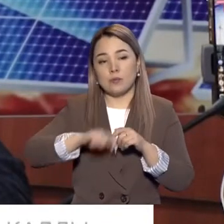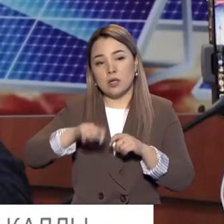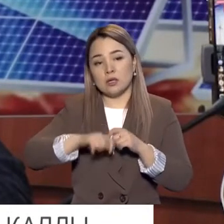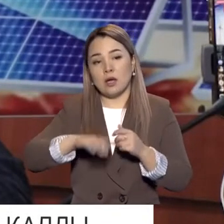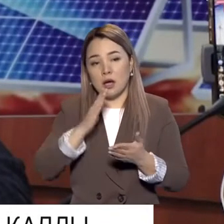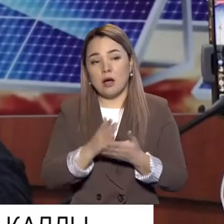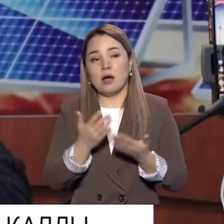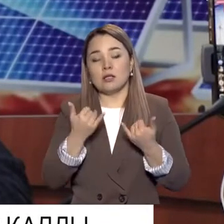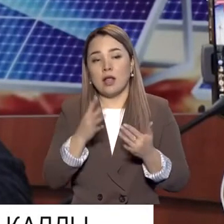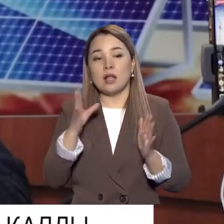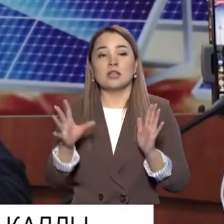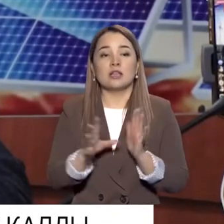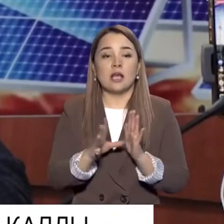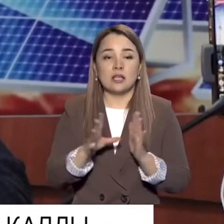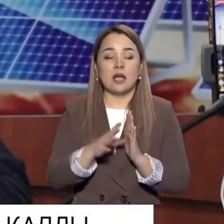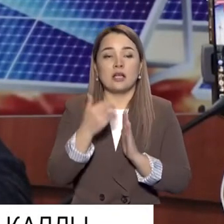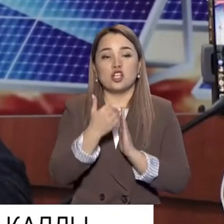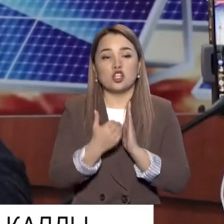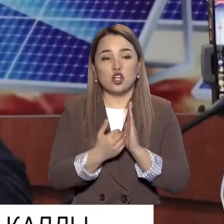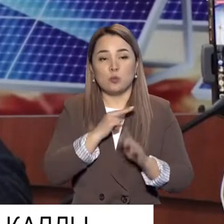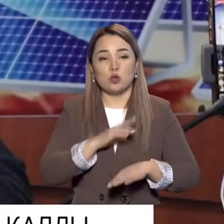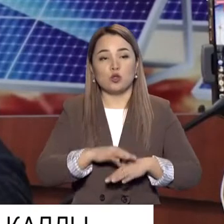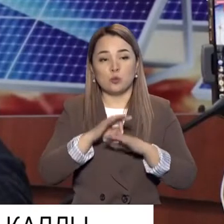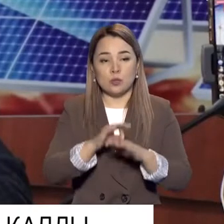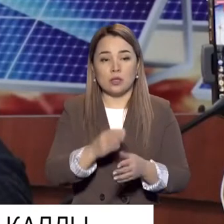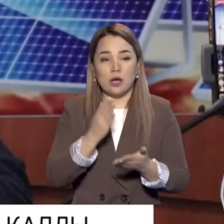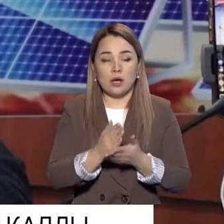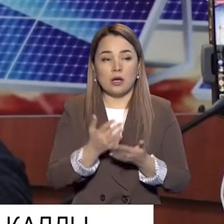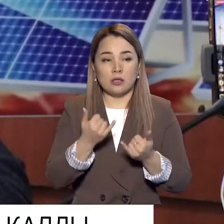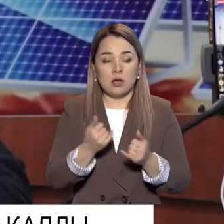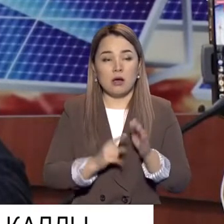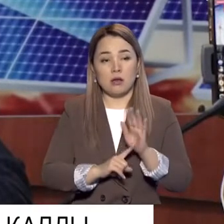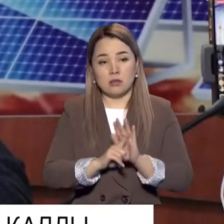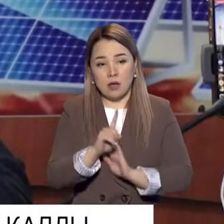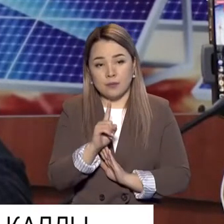бардық өзіңіздің энергетический режимді тұрақтылауға алып келгенге